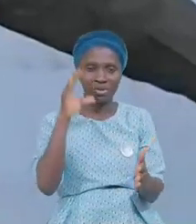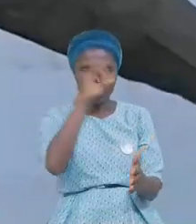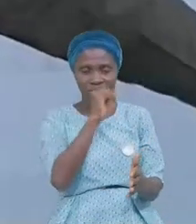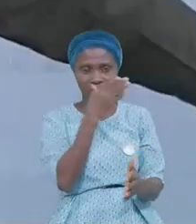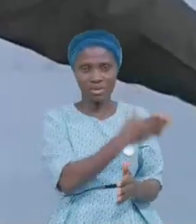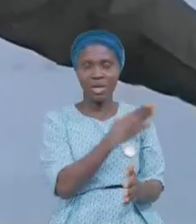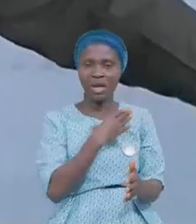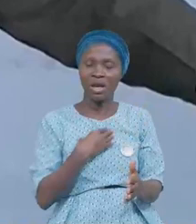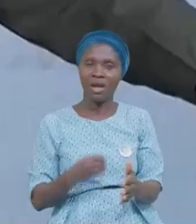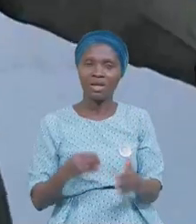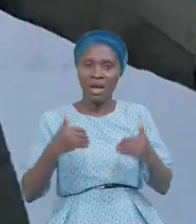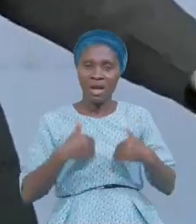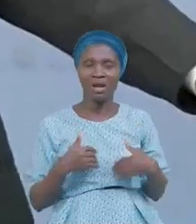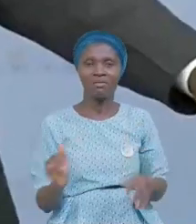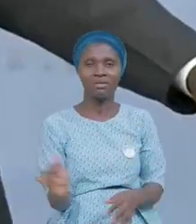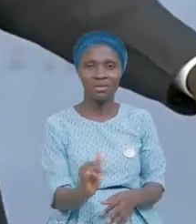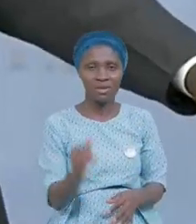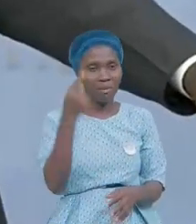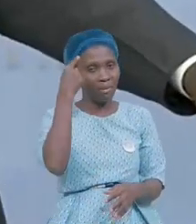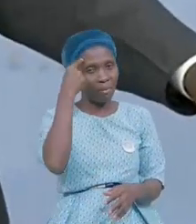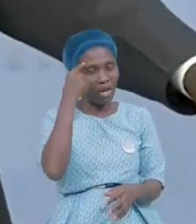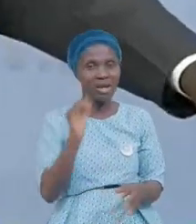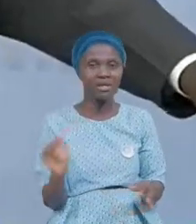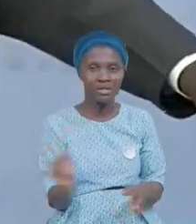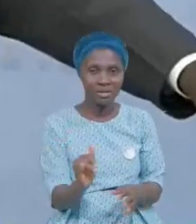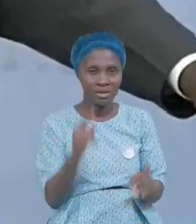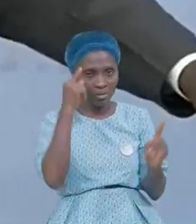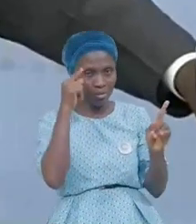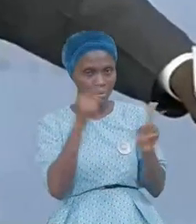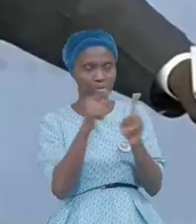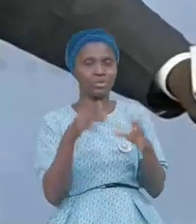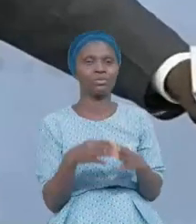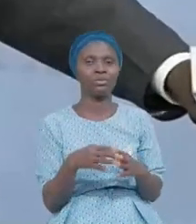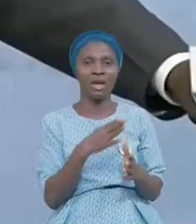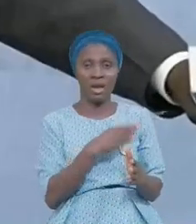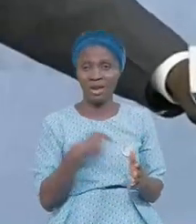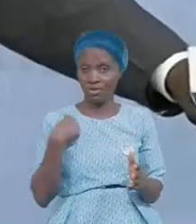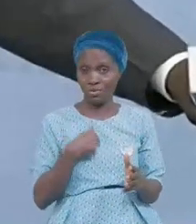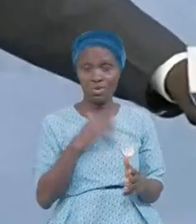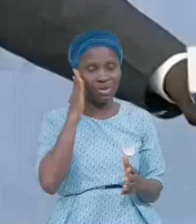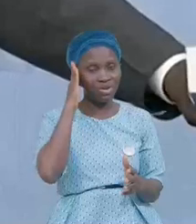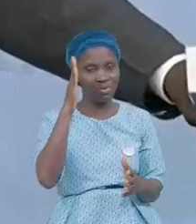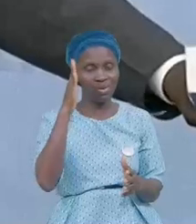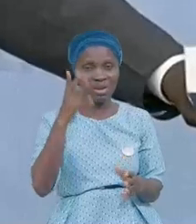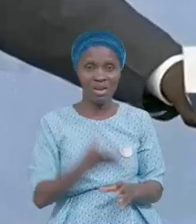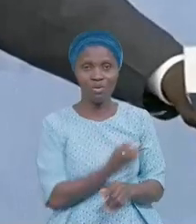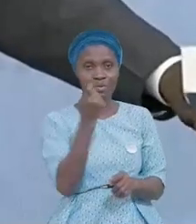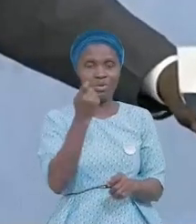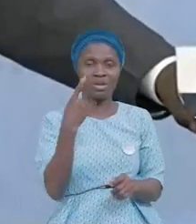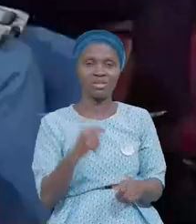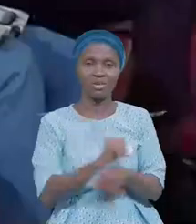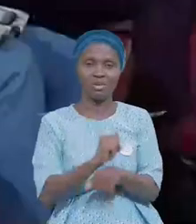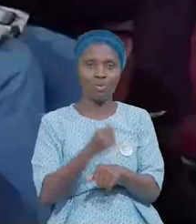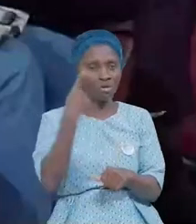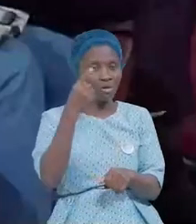Et elle a la même pensée et la même poursuite. Et nous allons gagner le monde pour Christ au nom